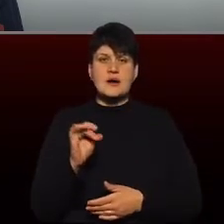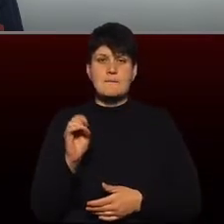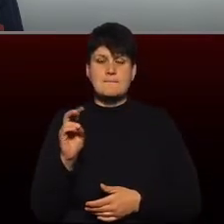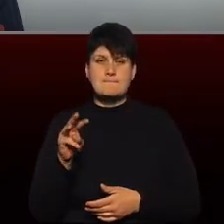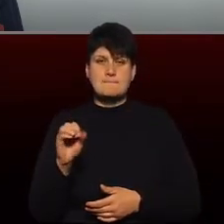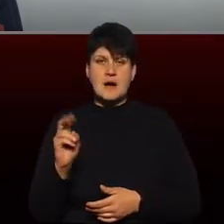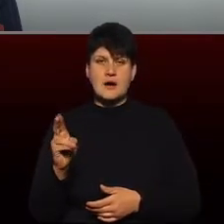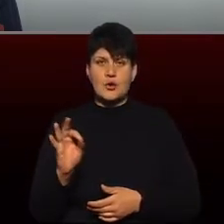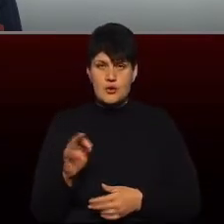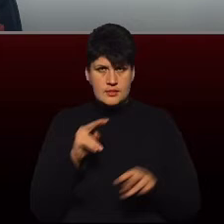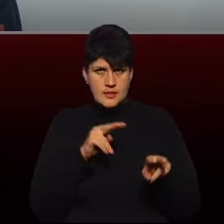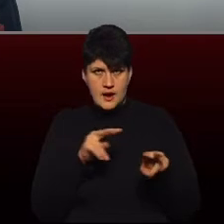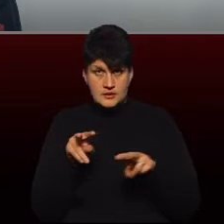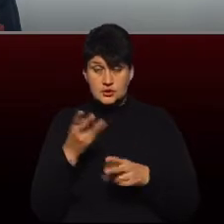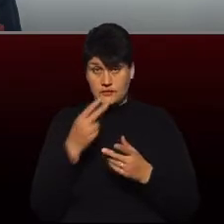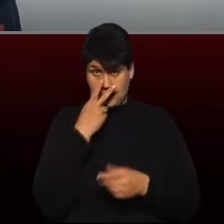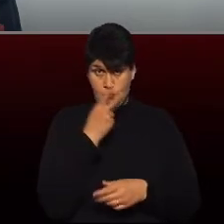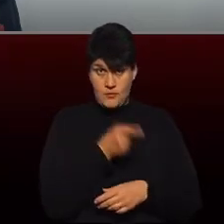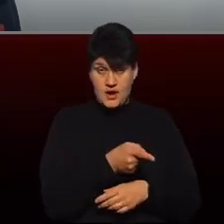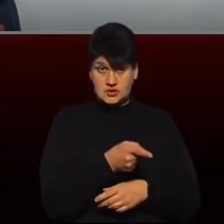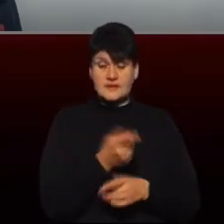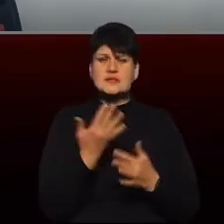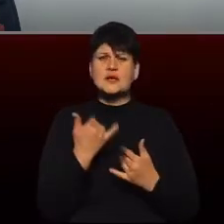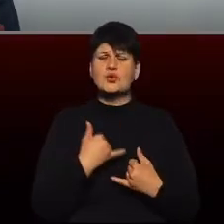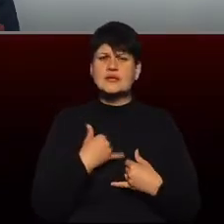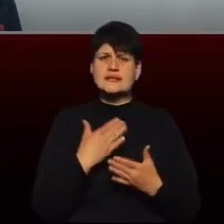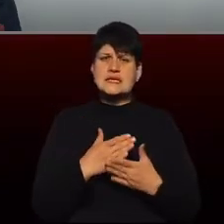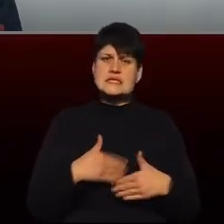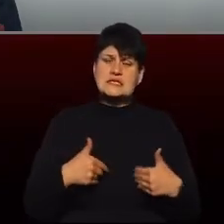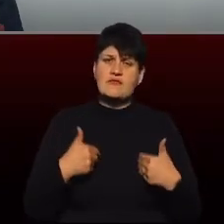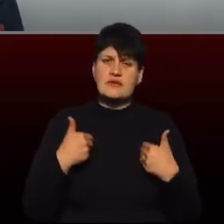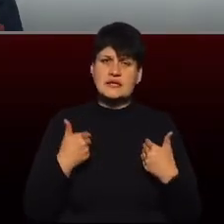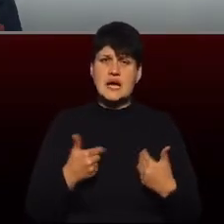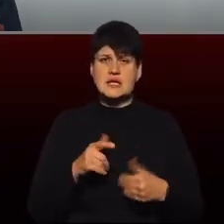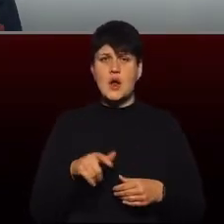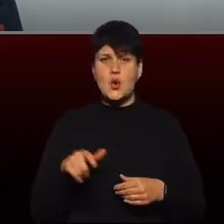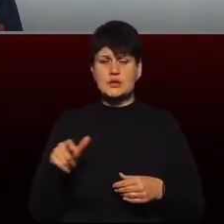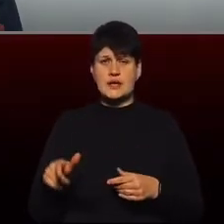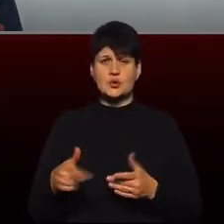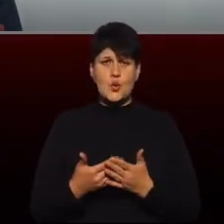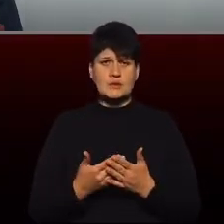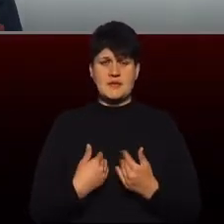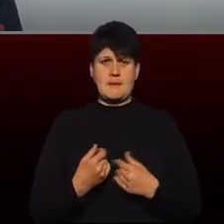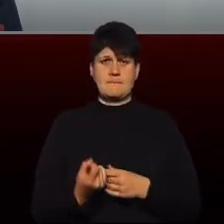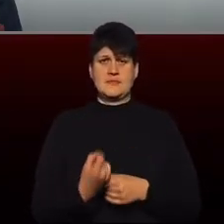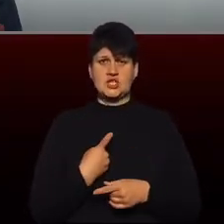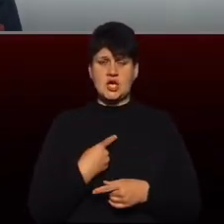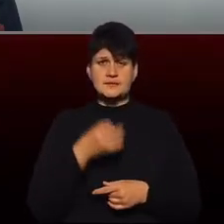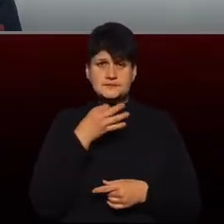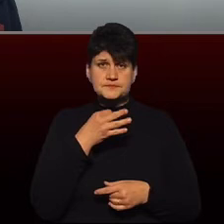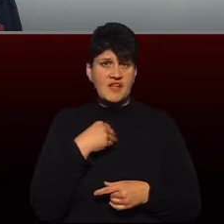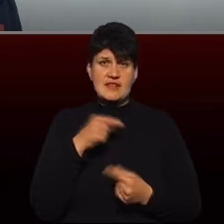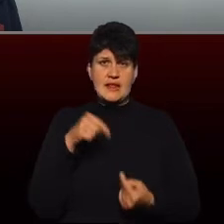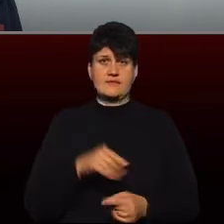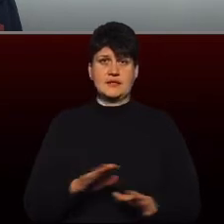наприклад, ви побачили, і знову ж таки, скільки в нас є звертання людей, що от мені призначили лікарський засоб, і він неефективний. Скільки ми можемо?